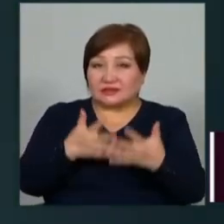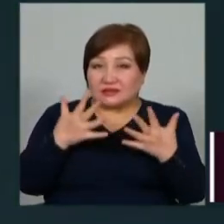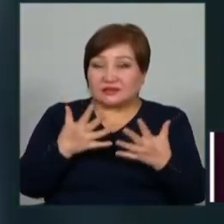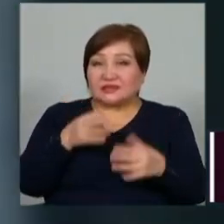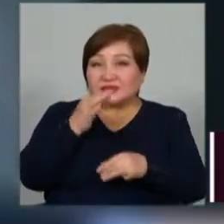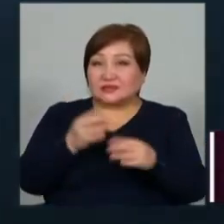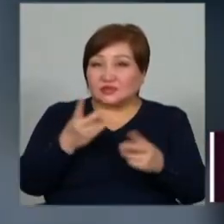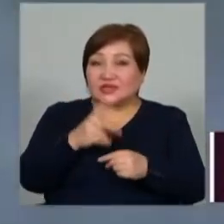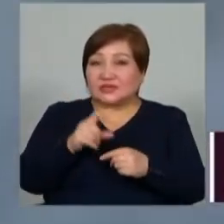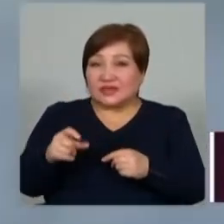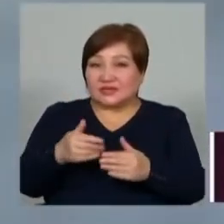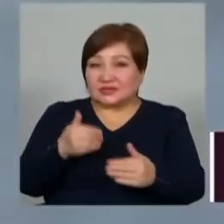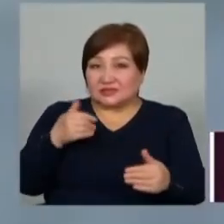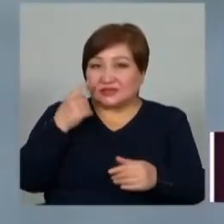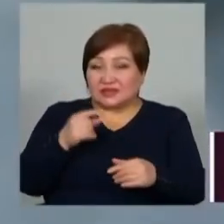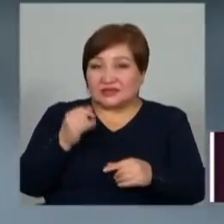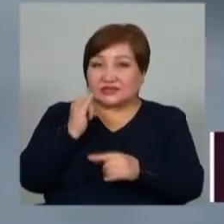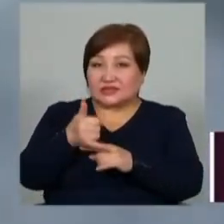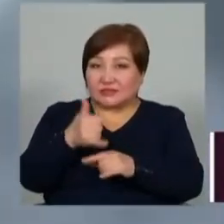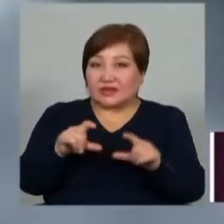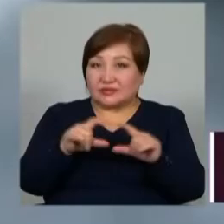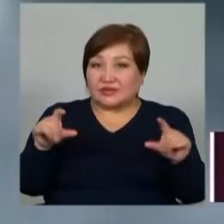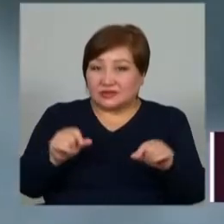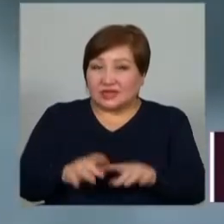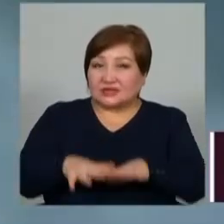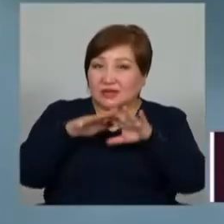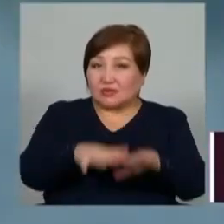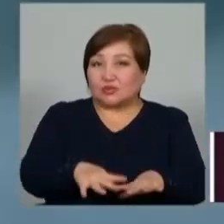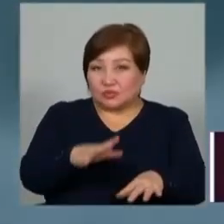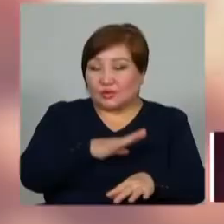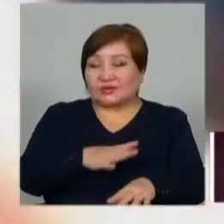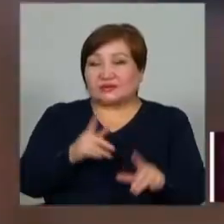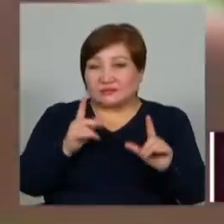азаматта жоғарыда аталған жанармай бекетіне шабуыл жасағандарын мойындады.